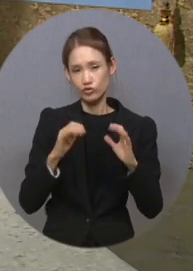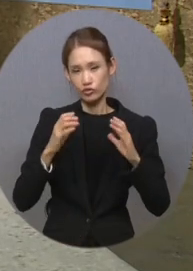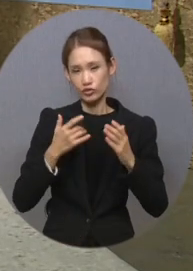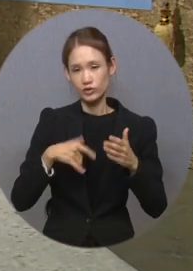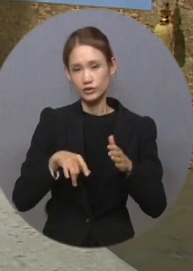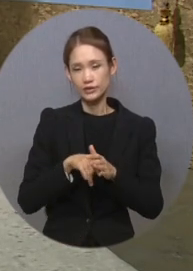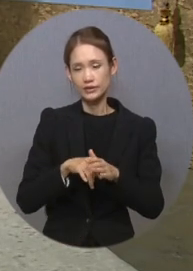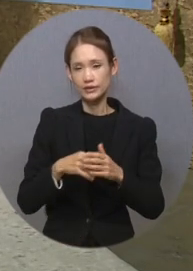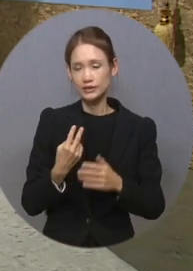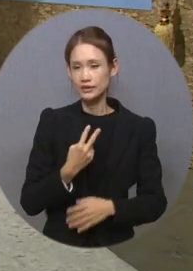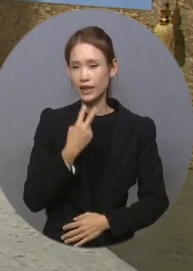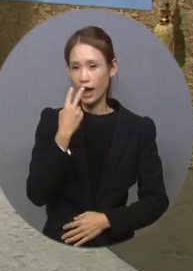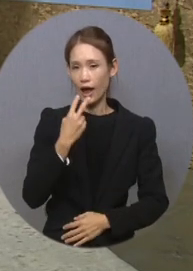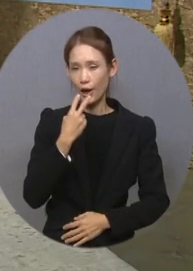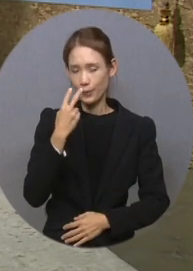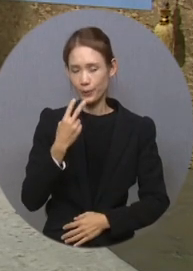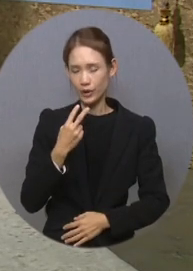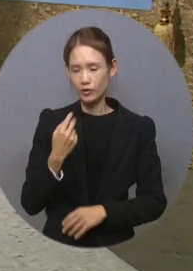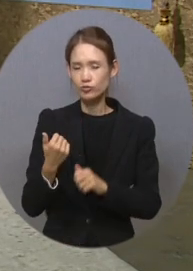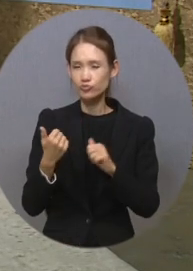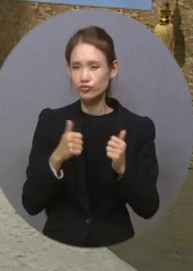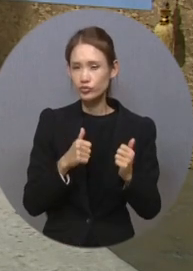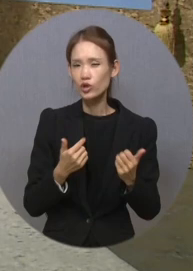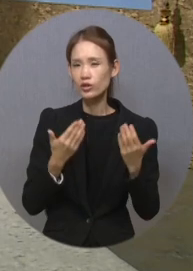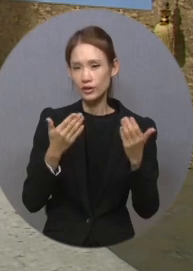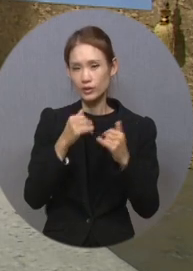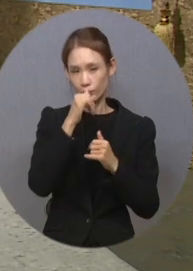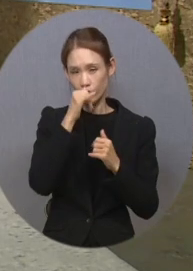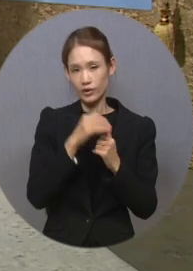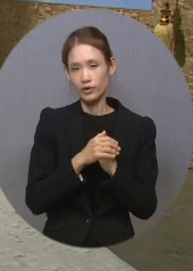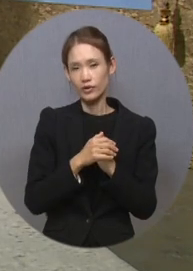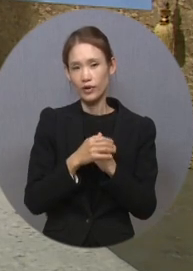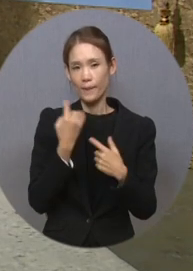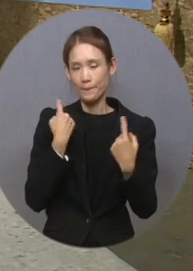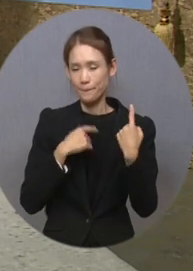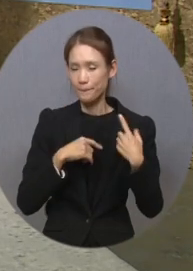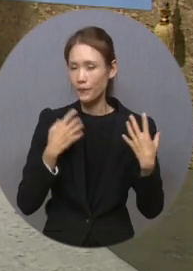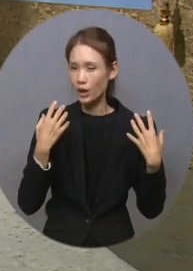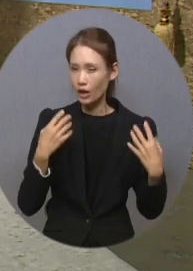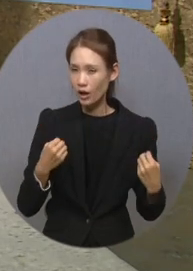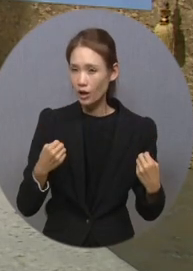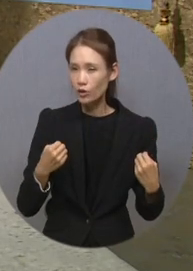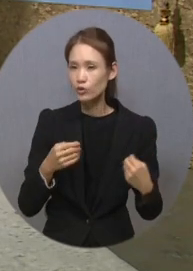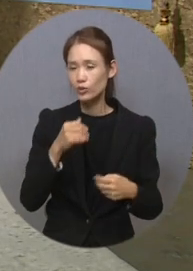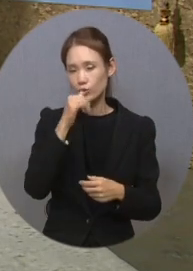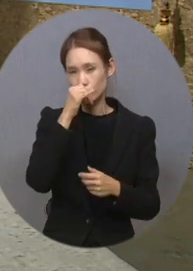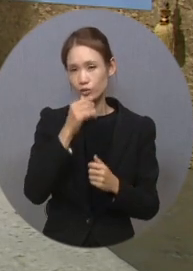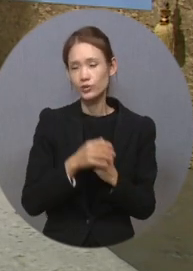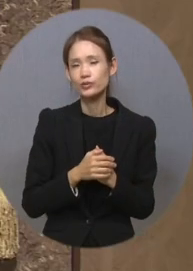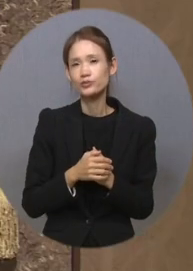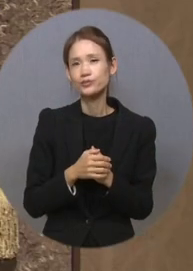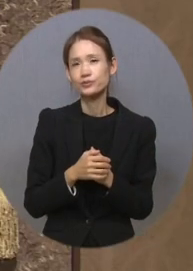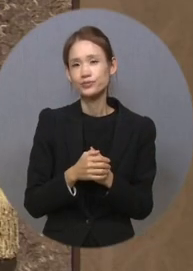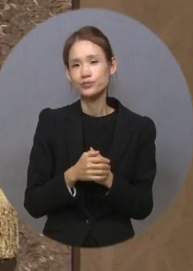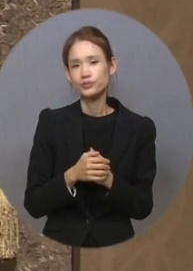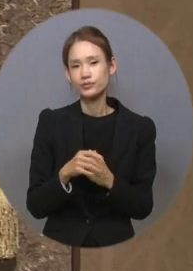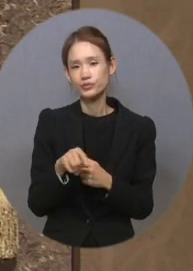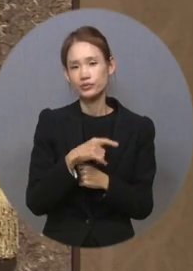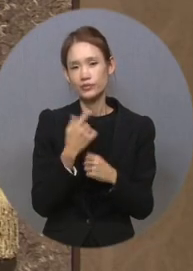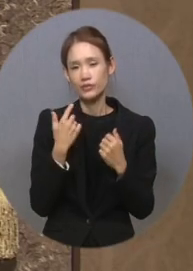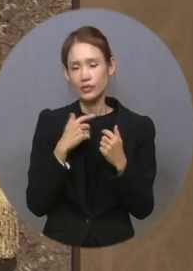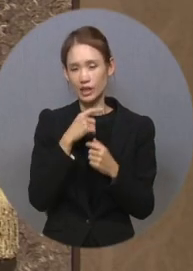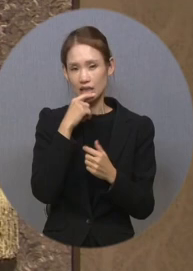국가를 위해서 네. 생명을 바친 분도 계시고 또 많이 이렇게 몸을 다친 분도 계시고 그럽니다. 그러니까 이분들의